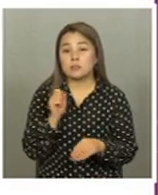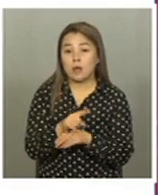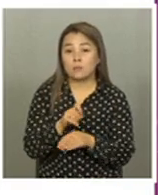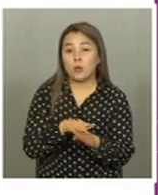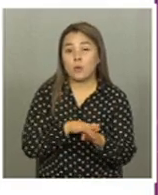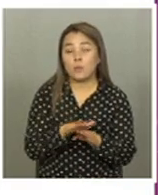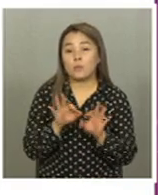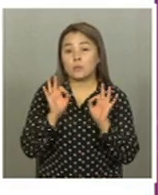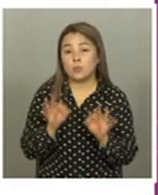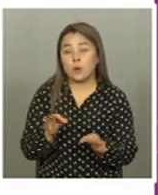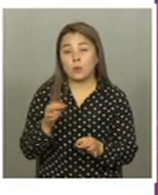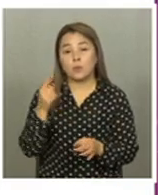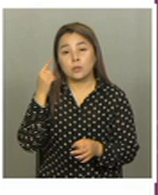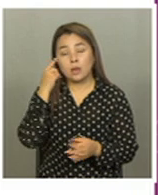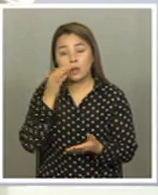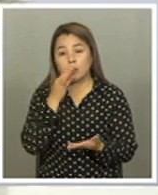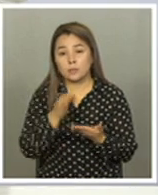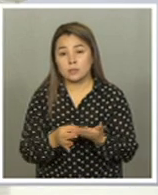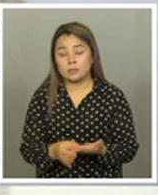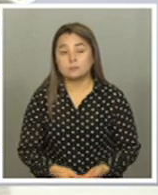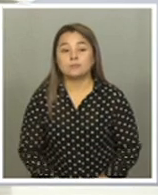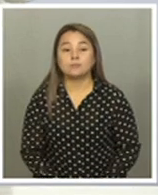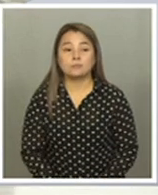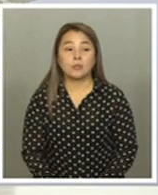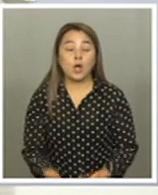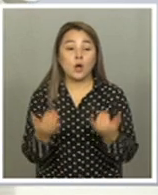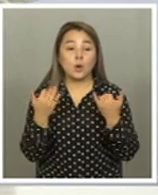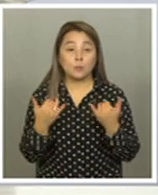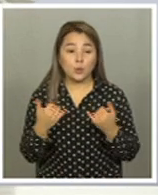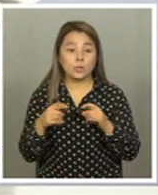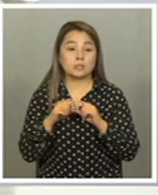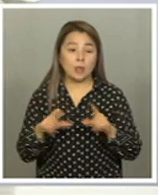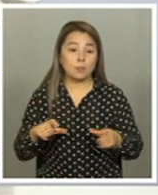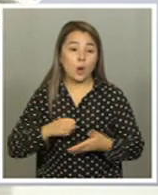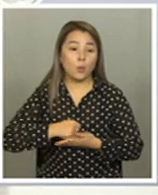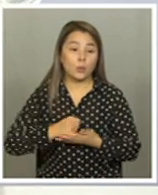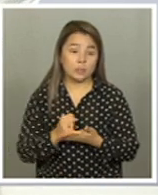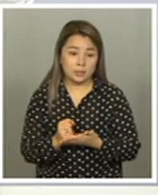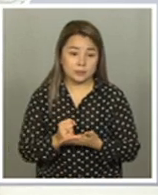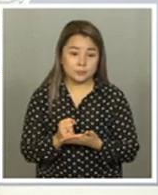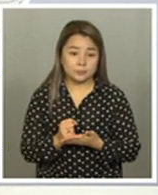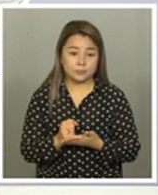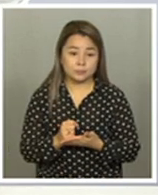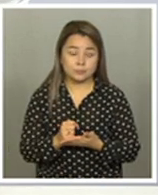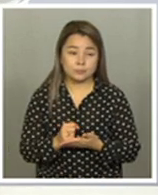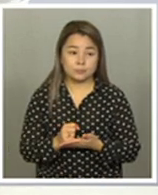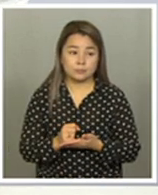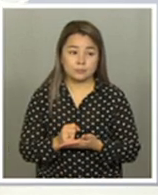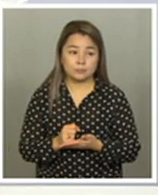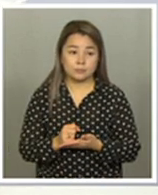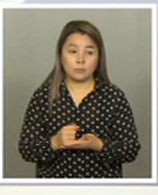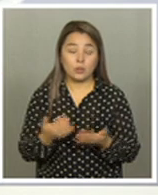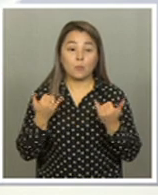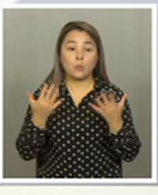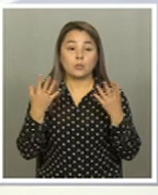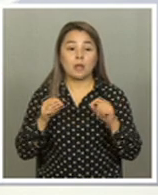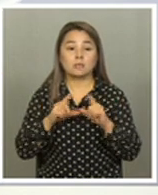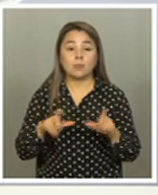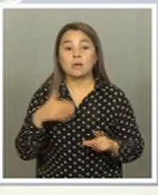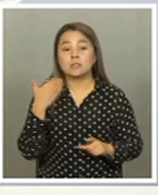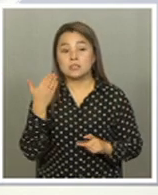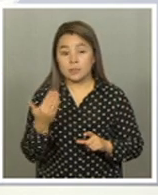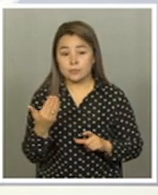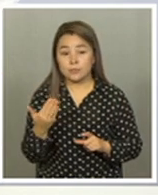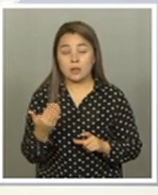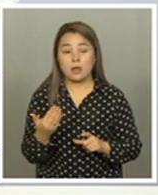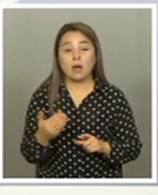дұрыс орындады деген ойдамын. Бүгінгі сабағымызды қорытындылайық. Бүгінгі сабақта сіздер атомдар